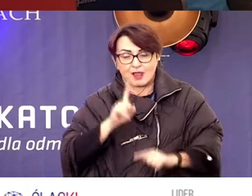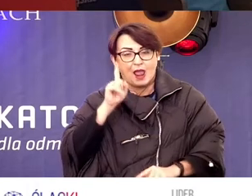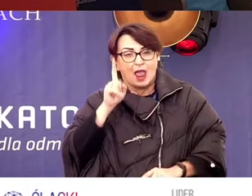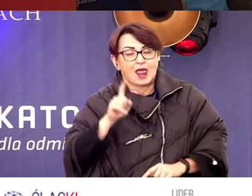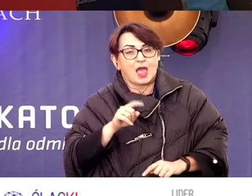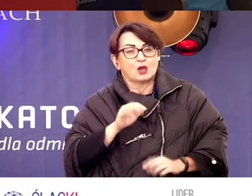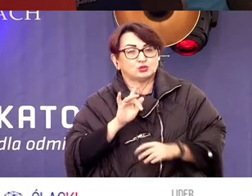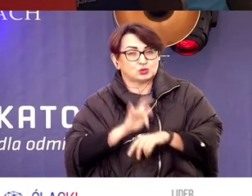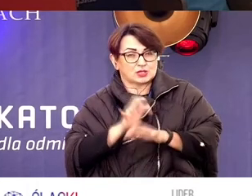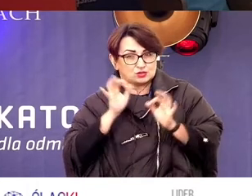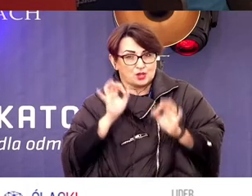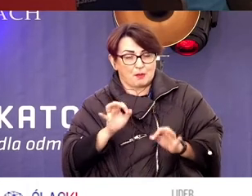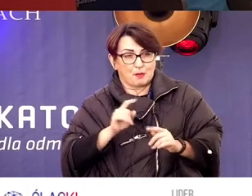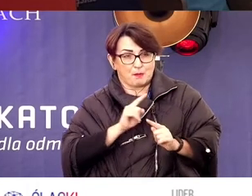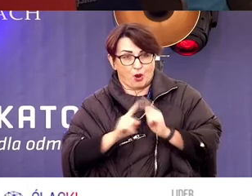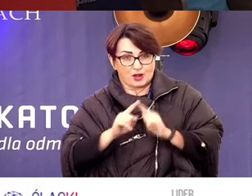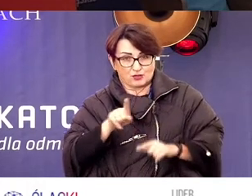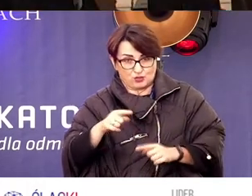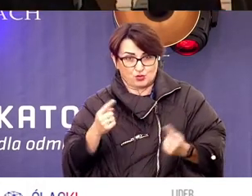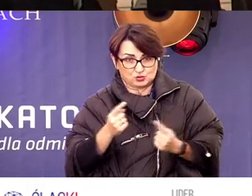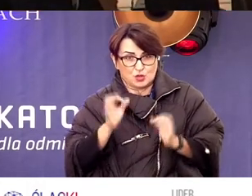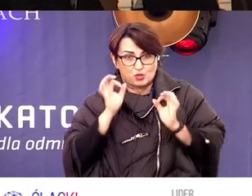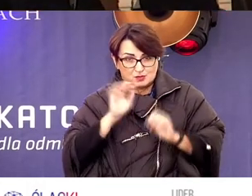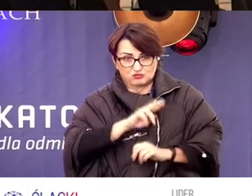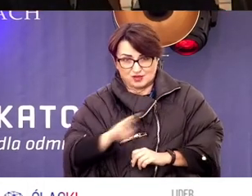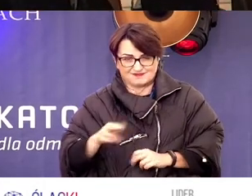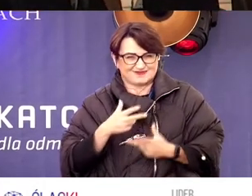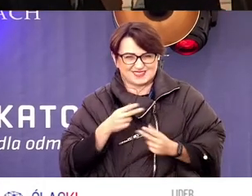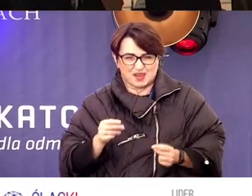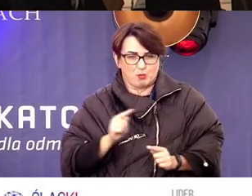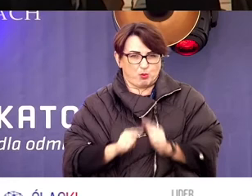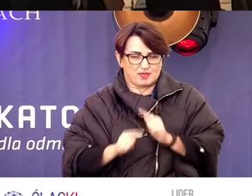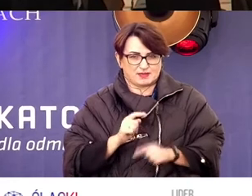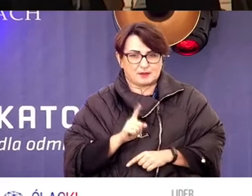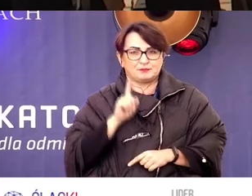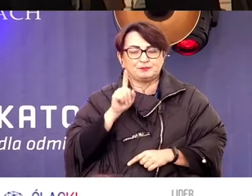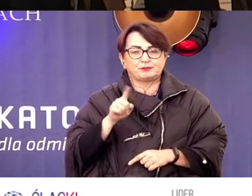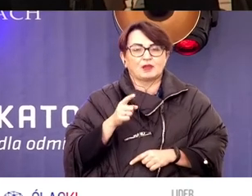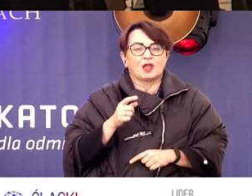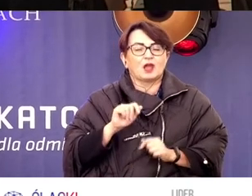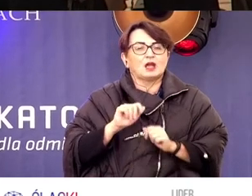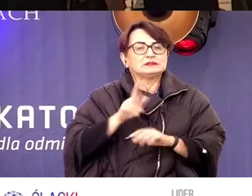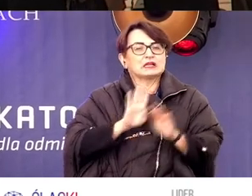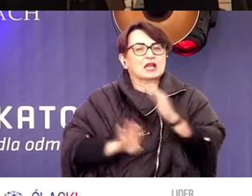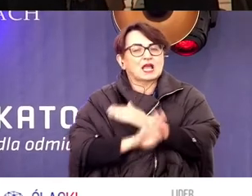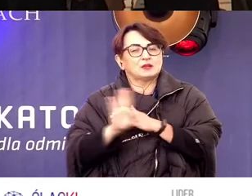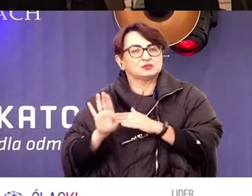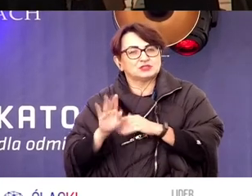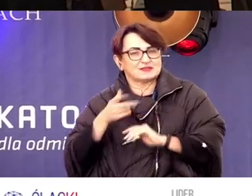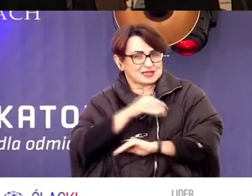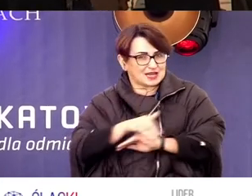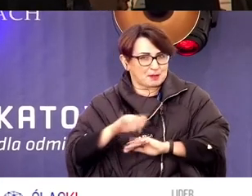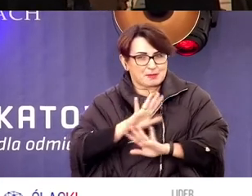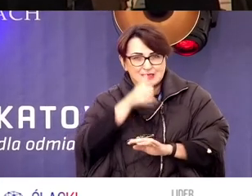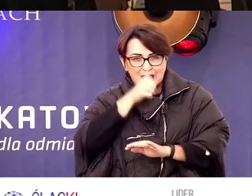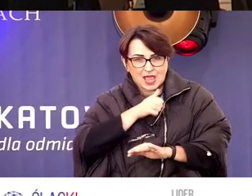skuteczny, też nie zawsze mamy na myśli same dobre rzeczy. Szanowni Państwo, dyplomacja bez tajemnic. Ja nie wiem, czy dyplomata jest